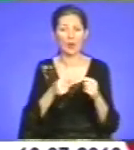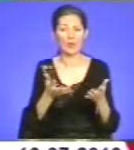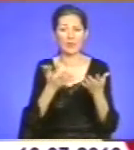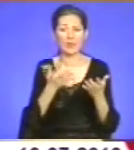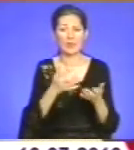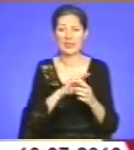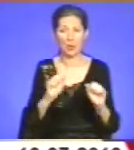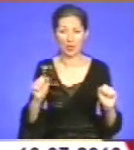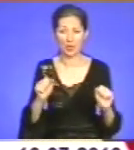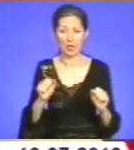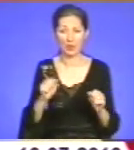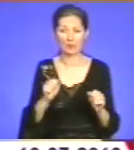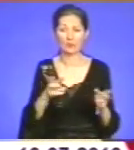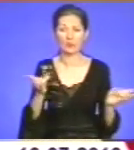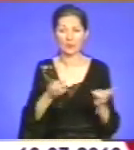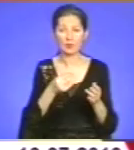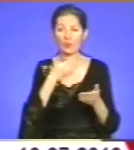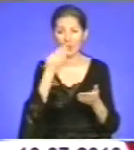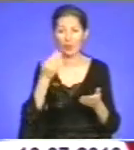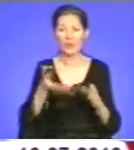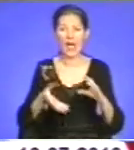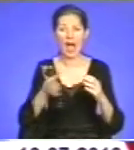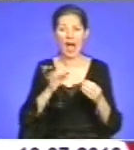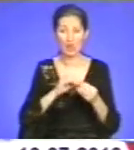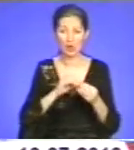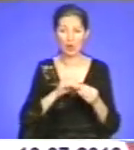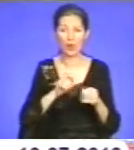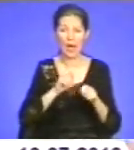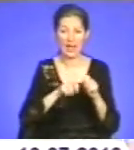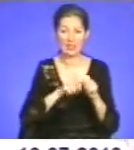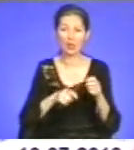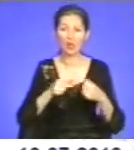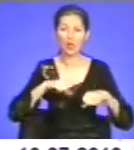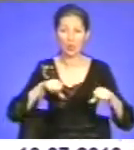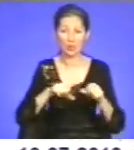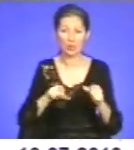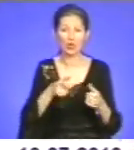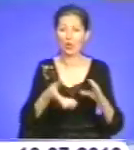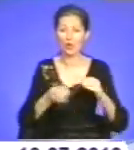висновок експертної комісії. Якщо його немає, то якість фруктів може бути сумнівною.